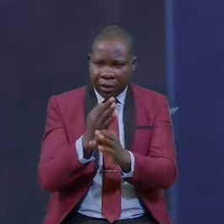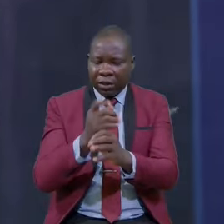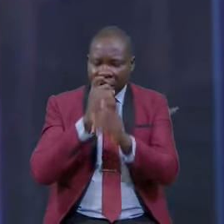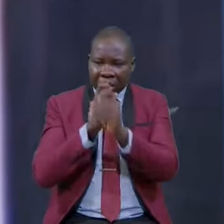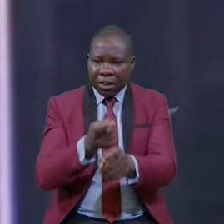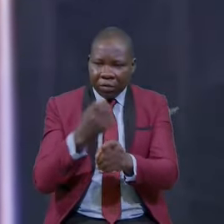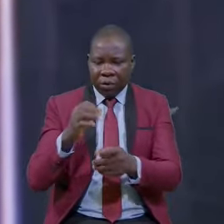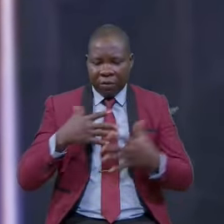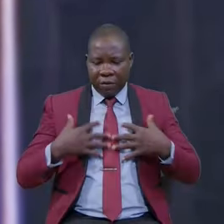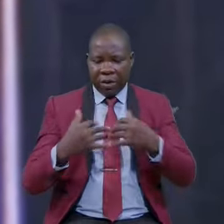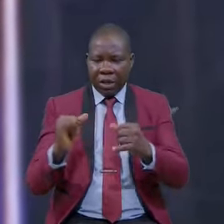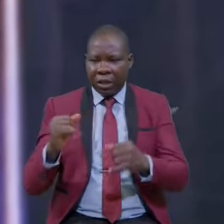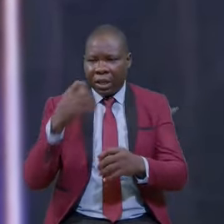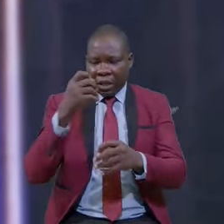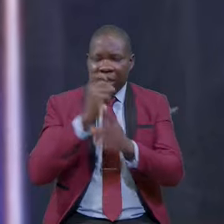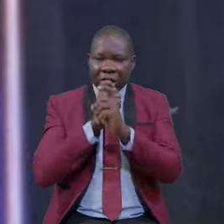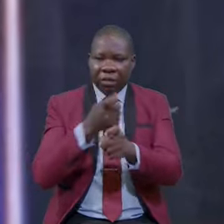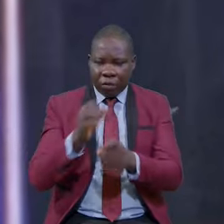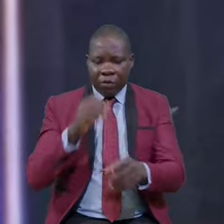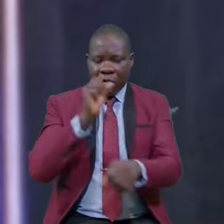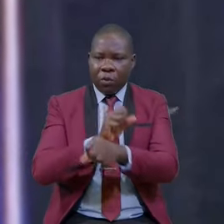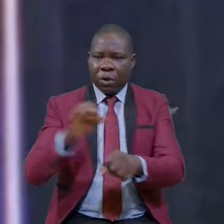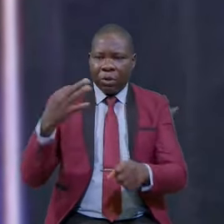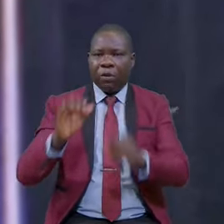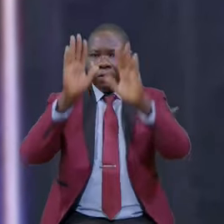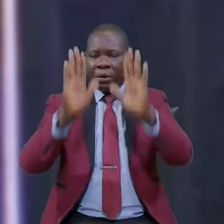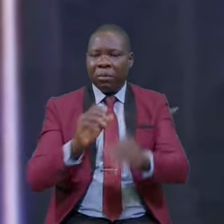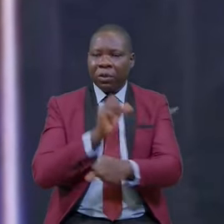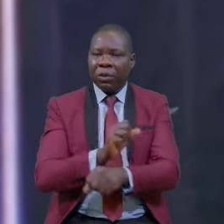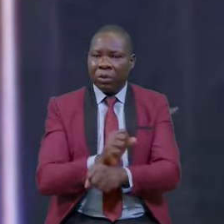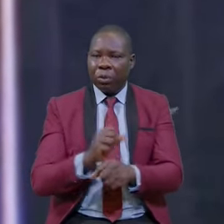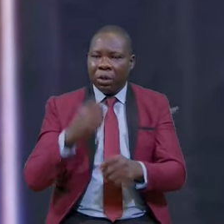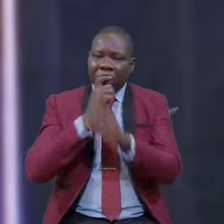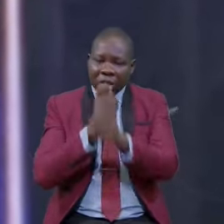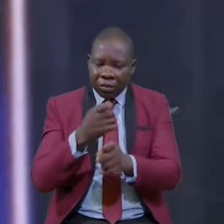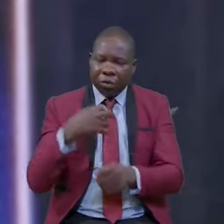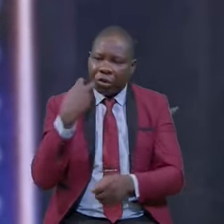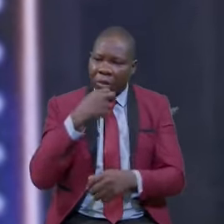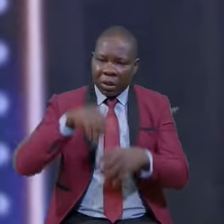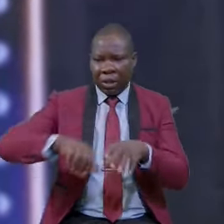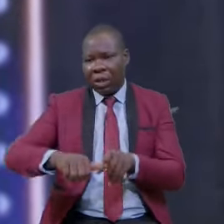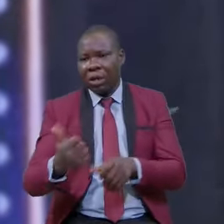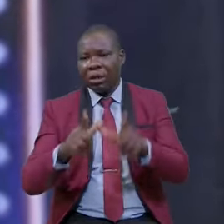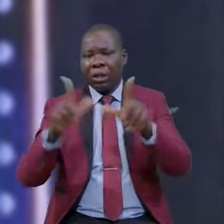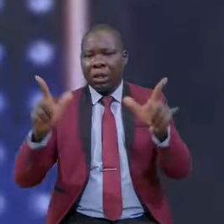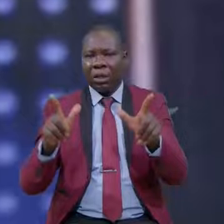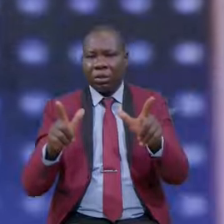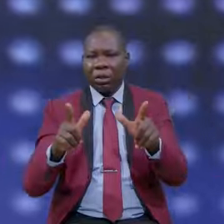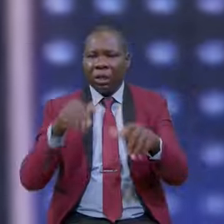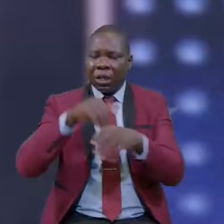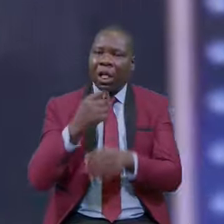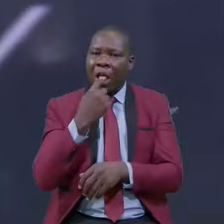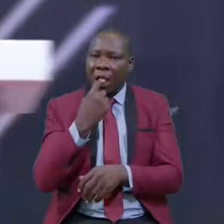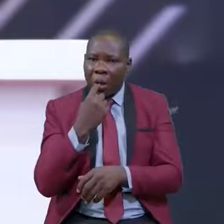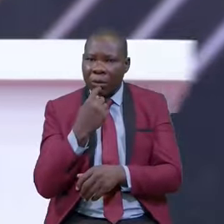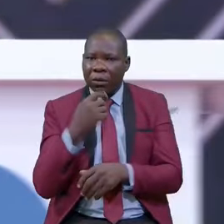miracles, and the don gift of speaking. Les miracles, language, et de parler de nouvelles langues, that is